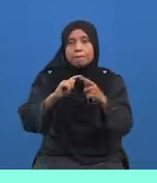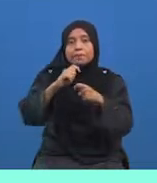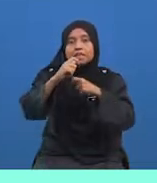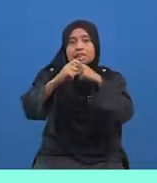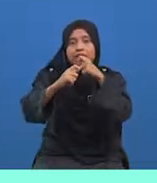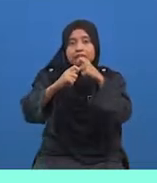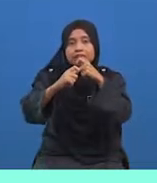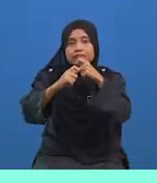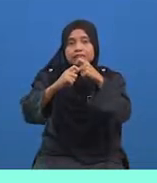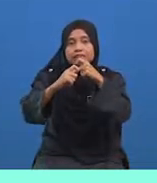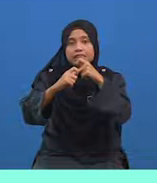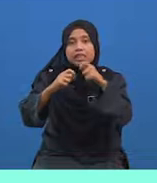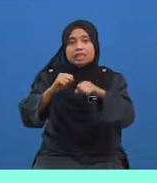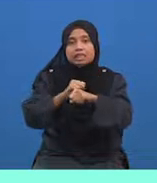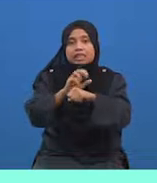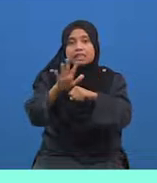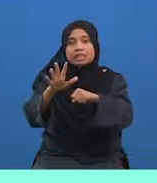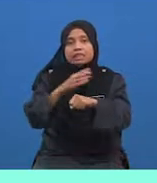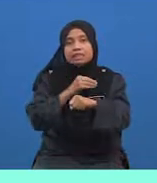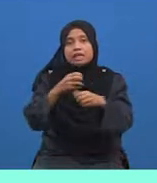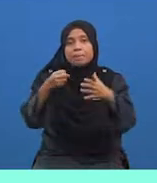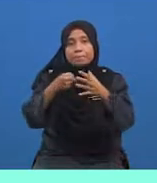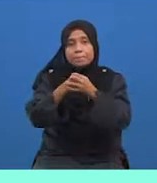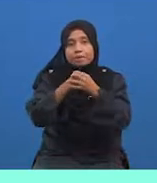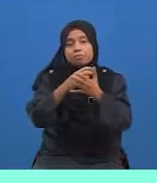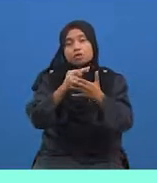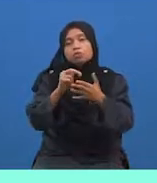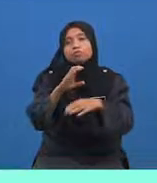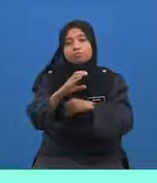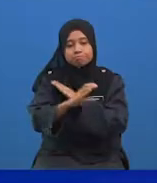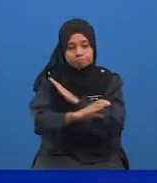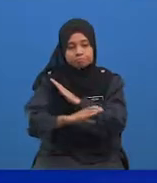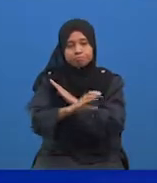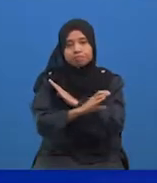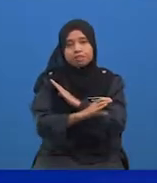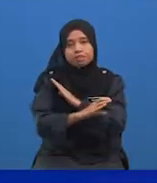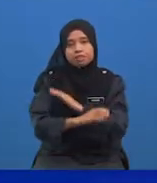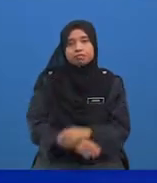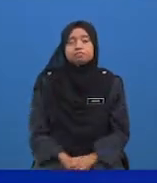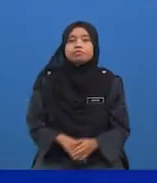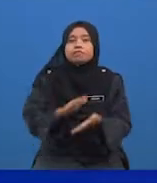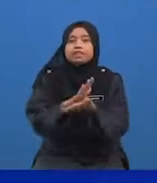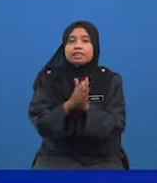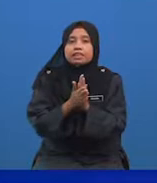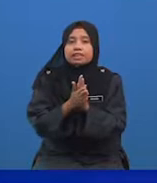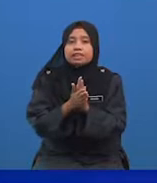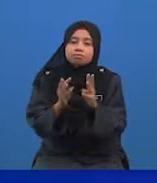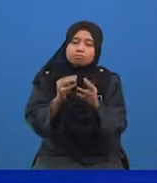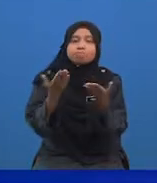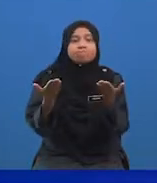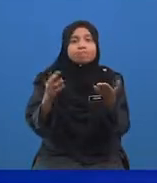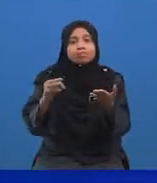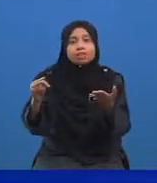meningkatkan integrasi dan perpaduan negara. Okey, jadi macam mana